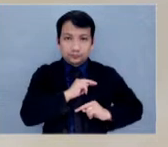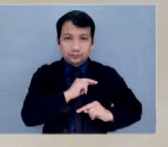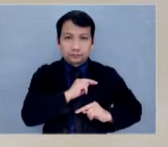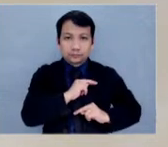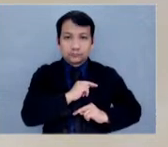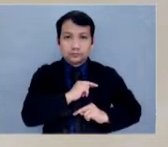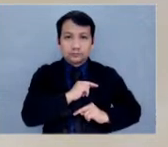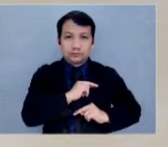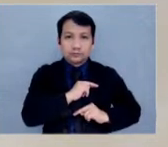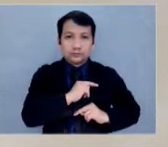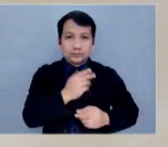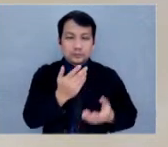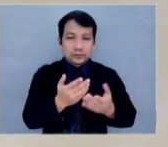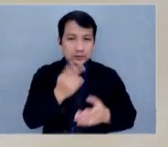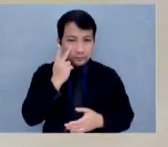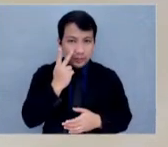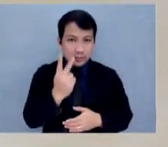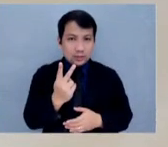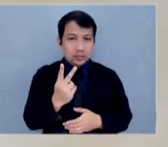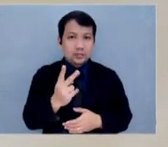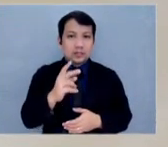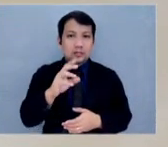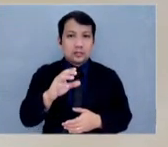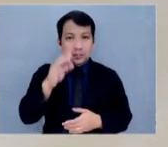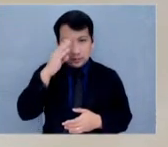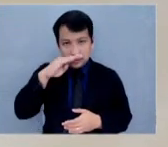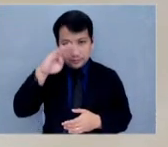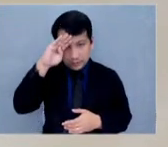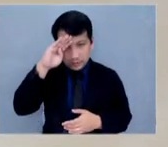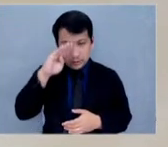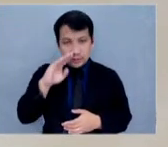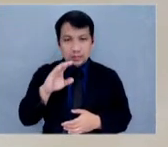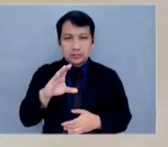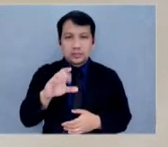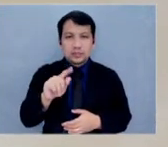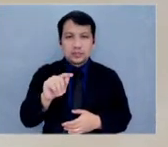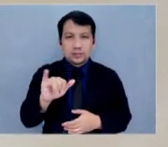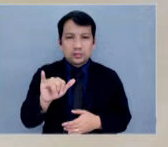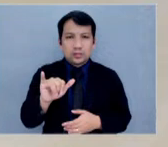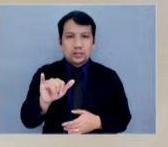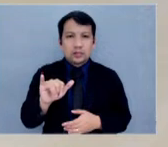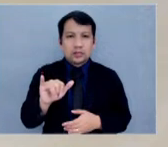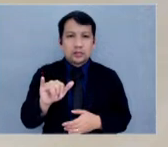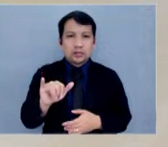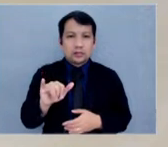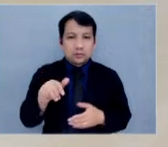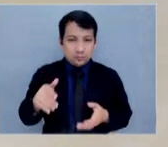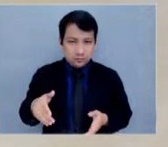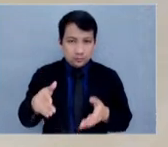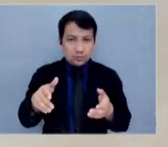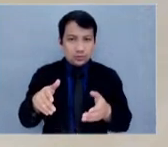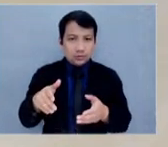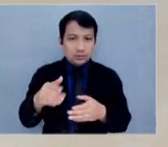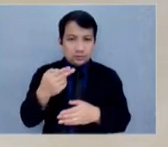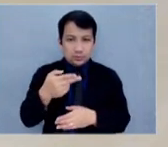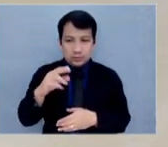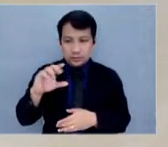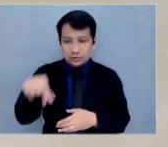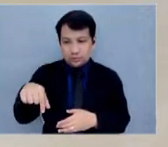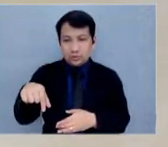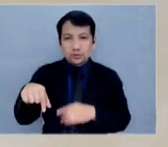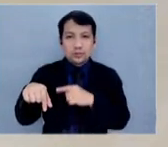situated sa Cavite City. Ang ating runway o ang headquarters ng Naval Air Wing